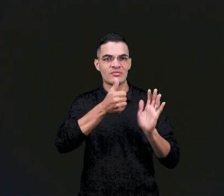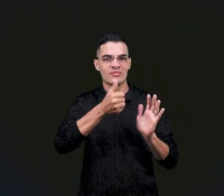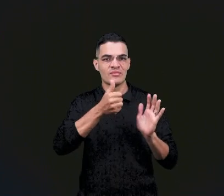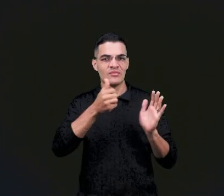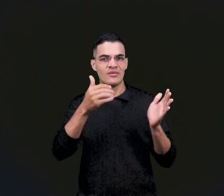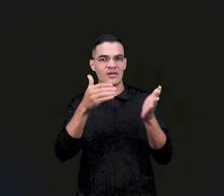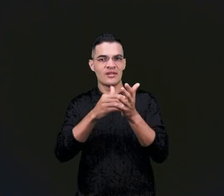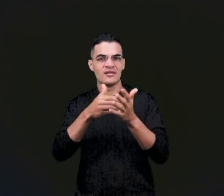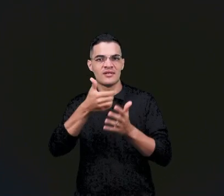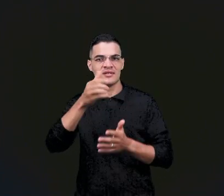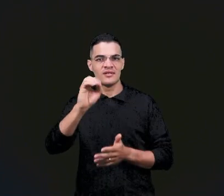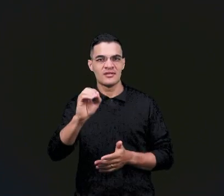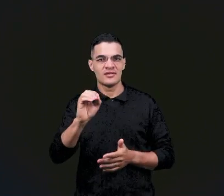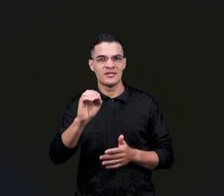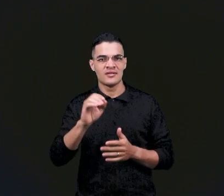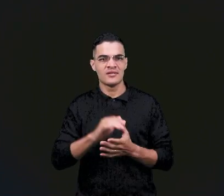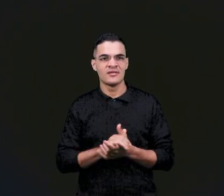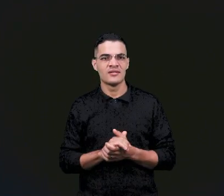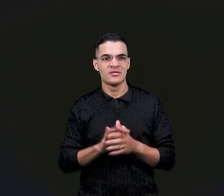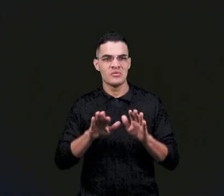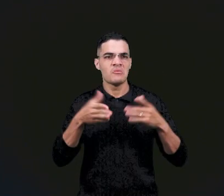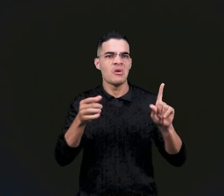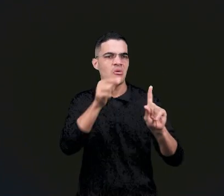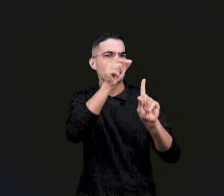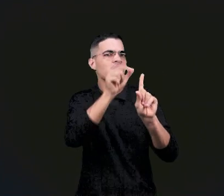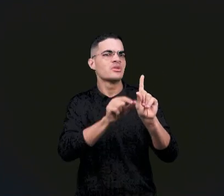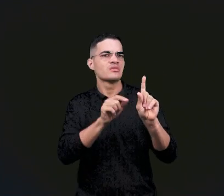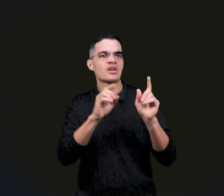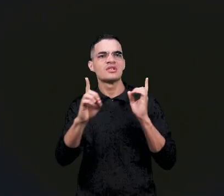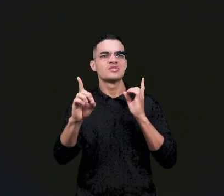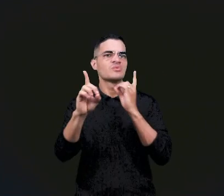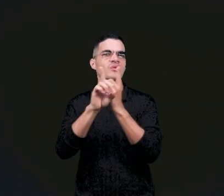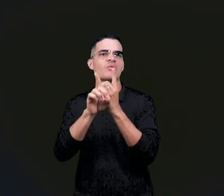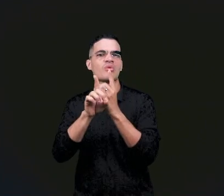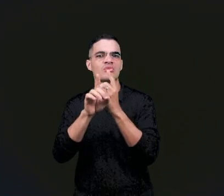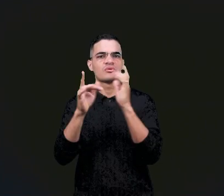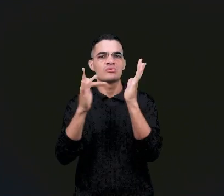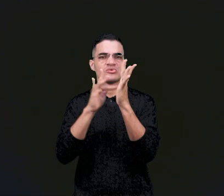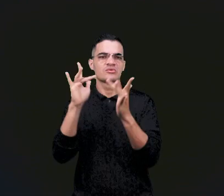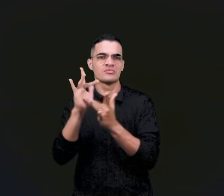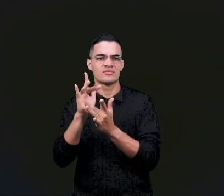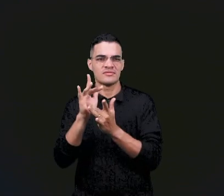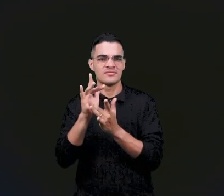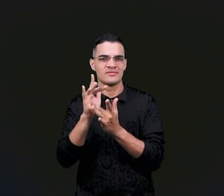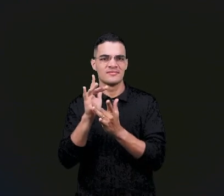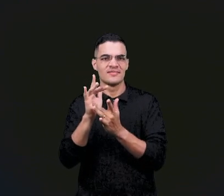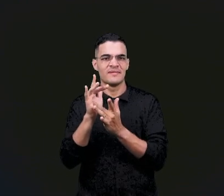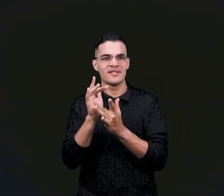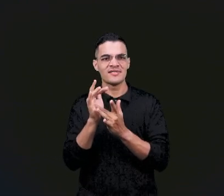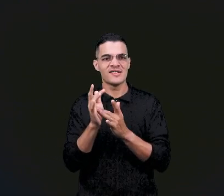¿Cuál es el nombre del personaje bíblico de ese encuentro con el Señor Jesús?